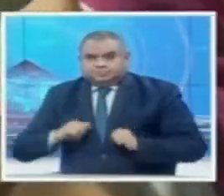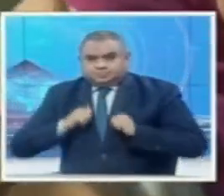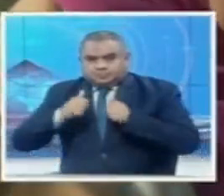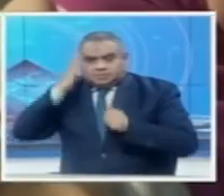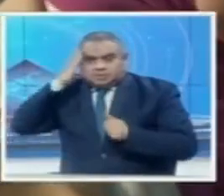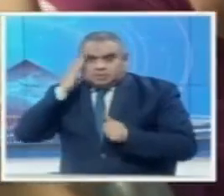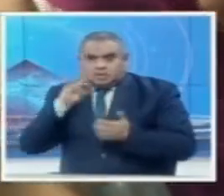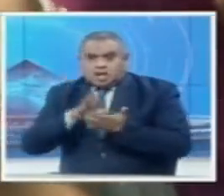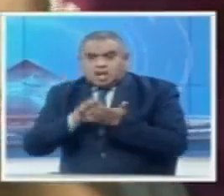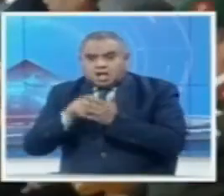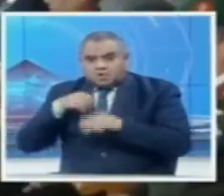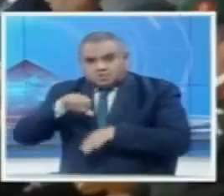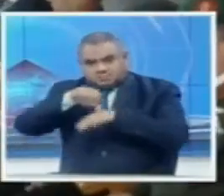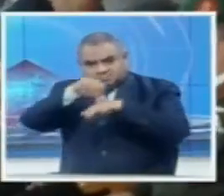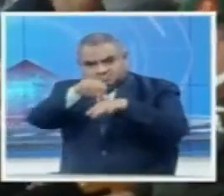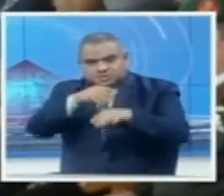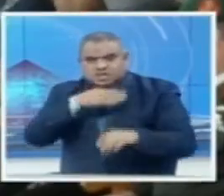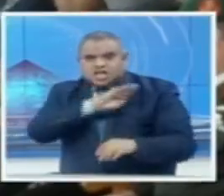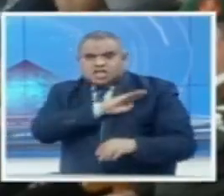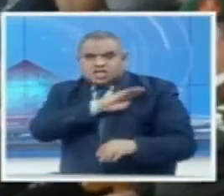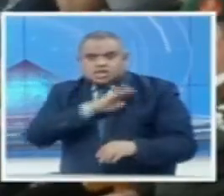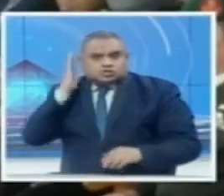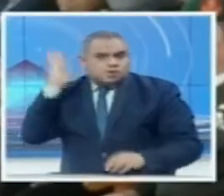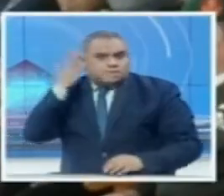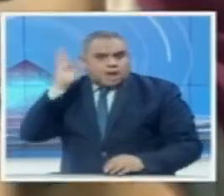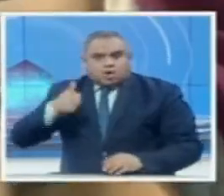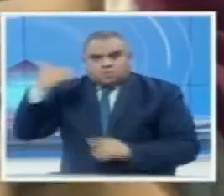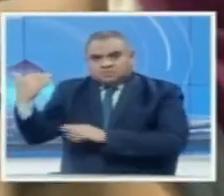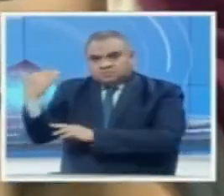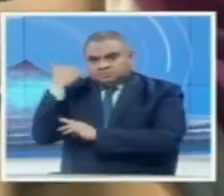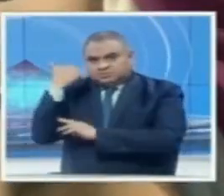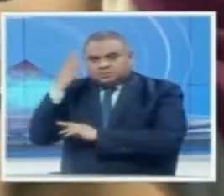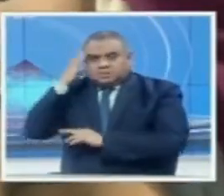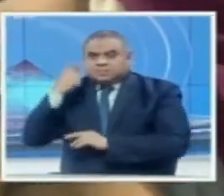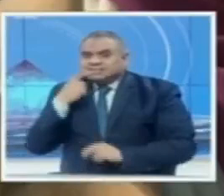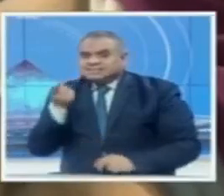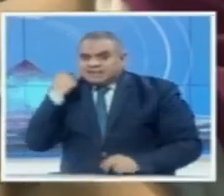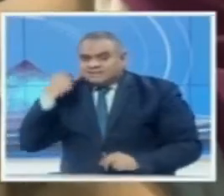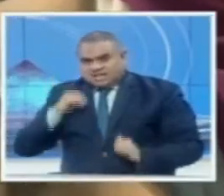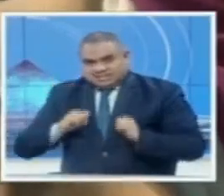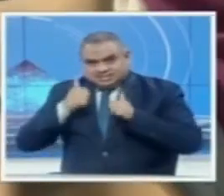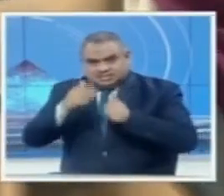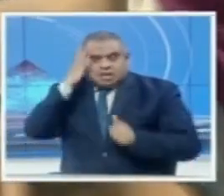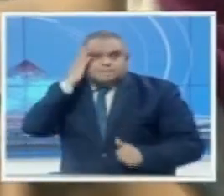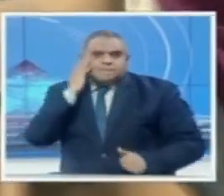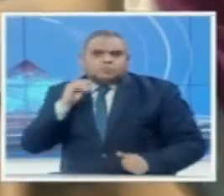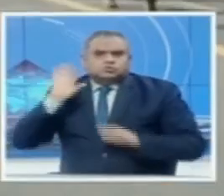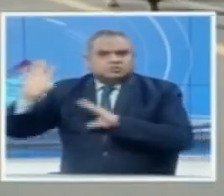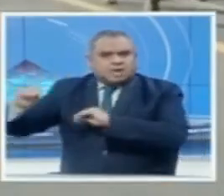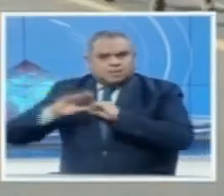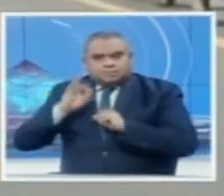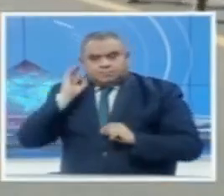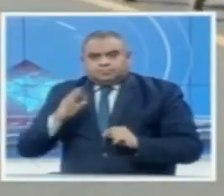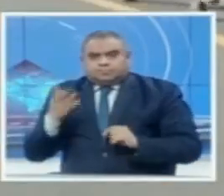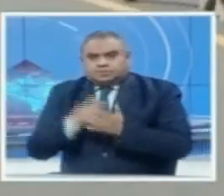اتبسطنا من أول ما دخلنا، طبعا ترحيب جامد من جيش بلدنا العظيم، احنا متعودنا على كده من السنة اللي فاتت برضو كنا موجودين، كانت زيارة حلوة جدا جدا. خير